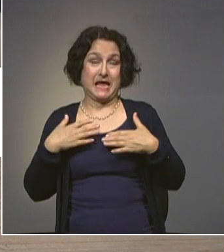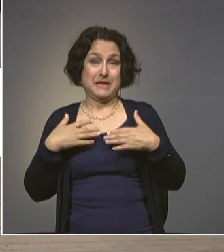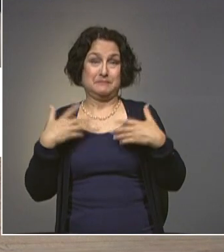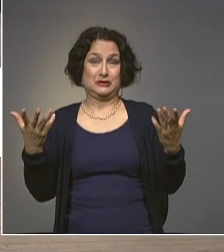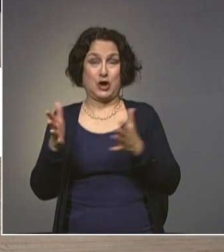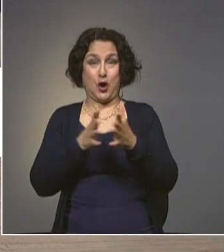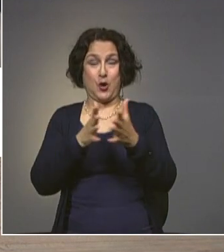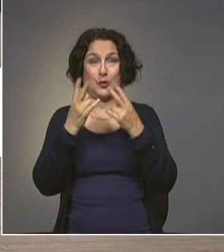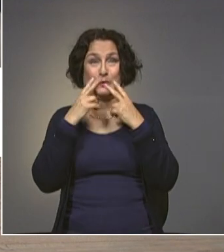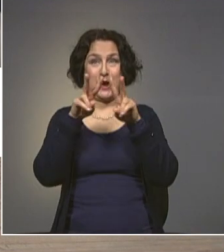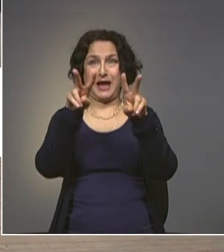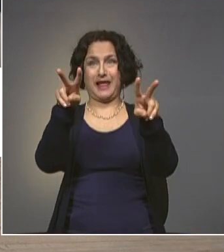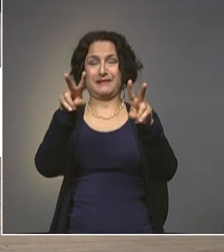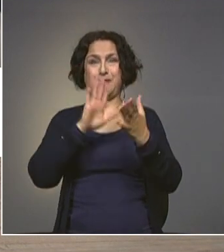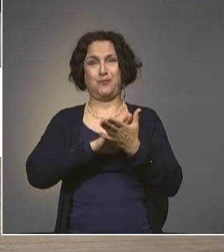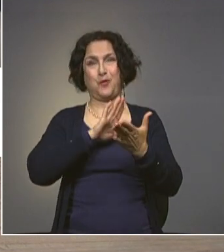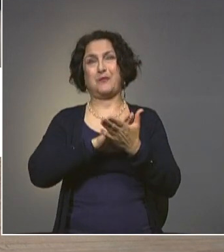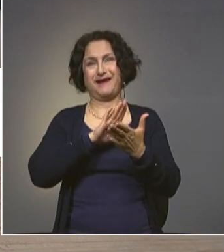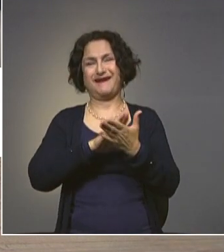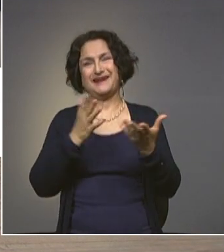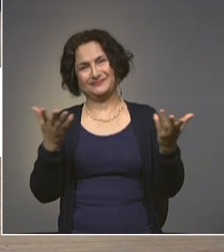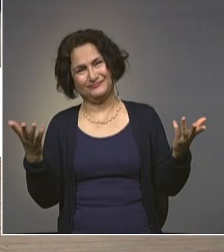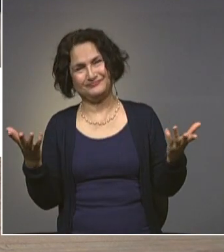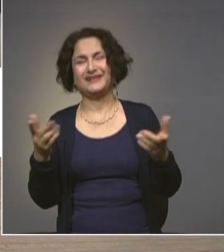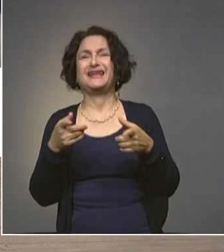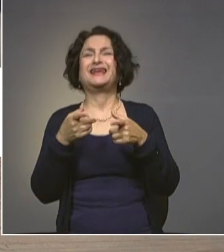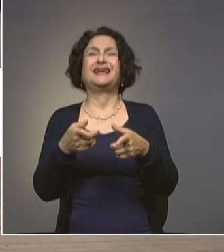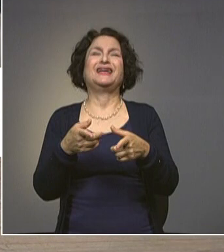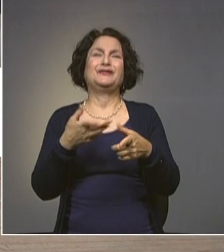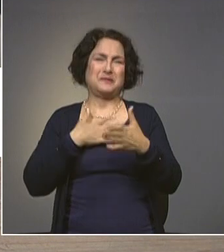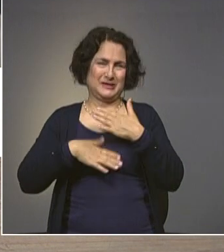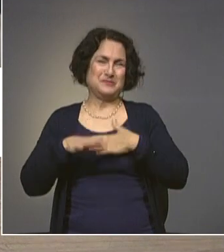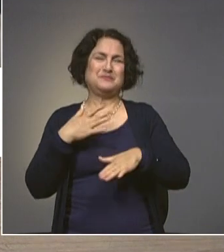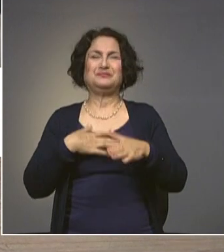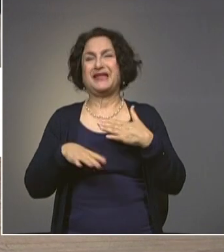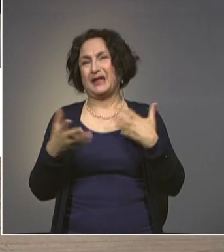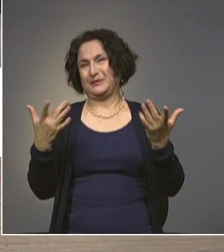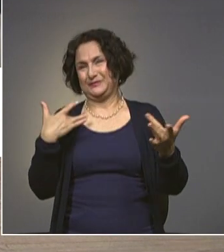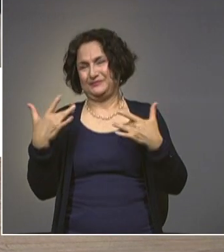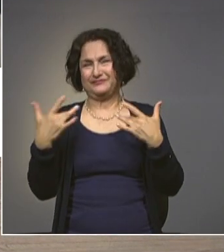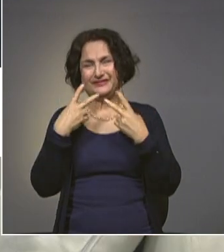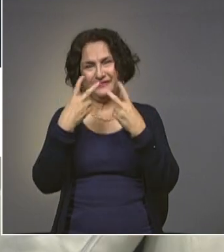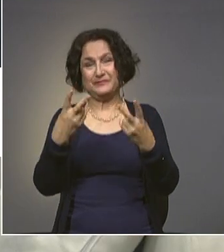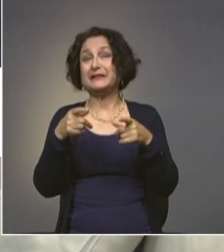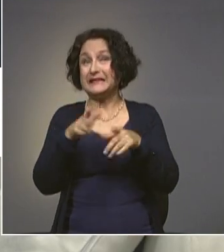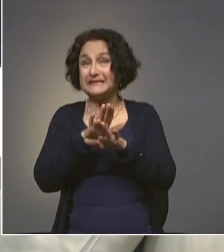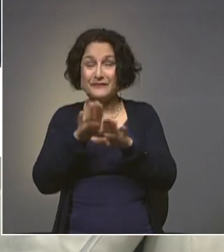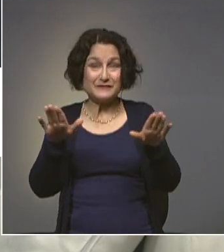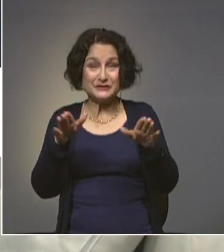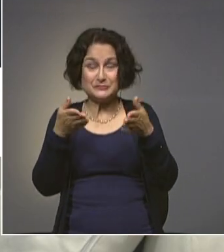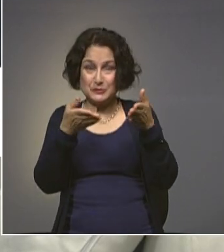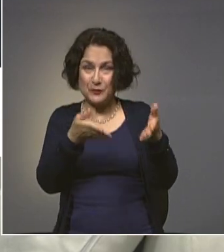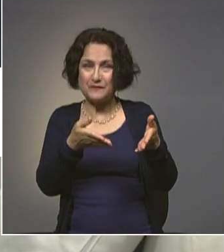на изпълненията и самите участници. Важно за актьор. Да завършим с това.